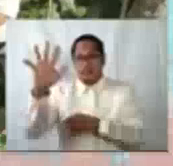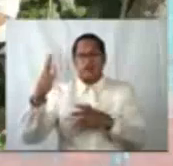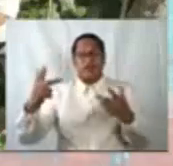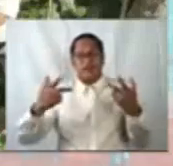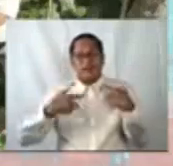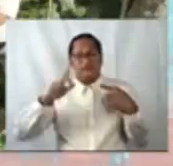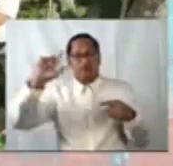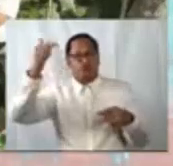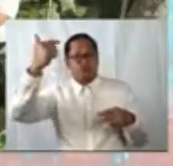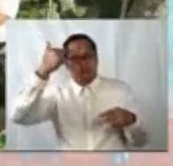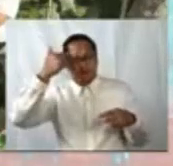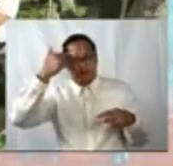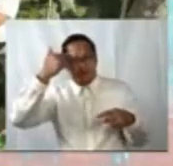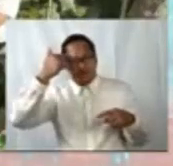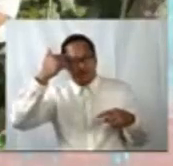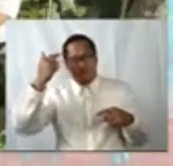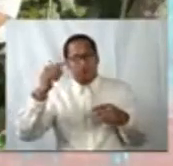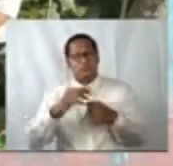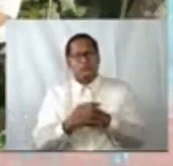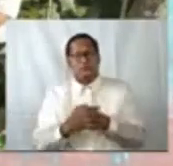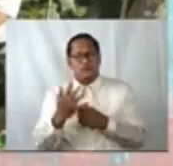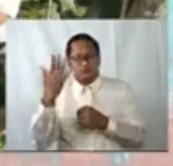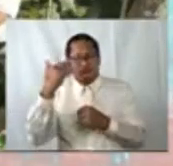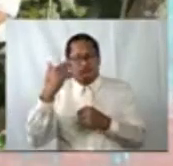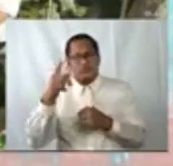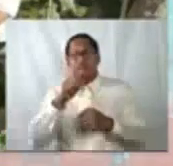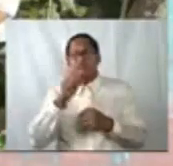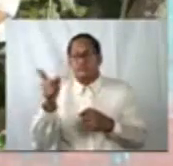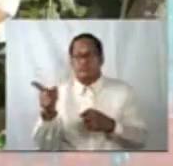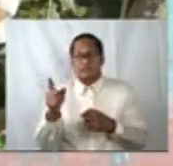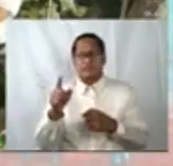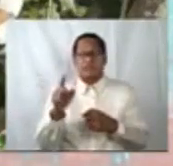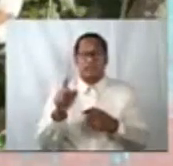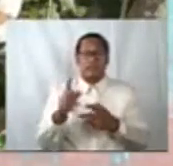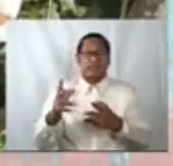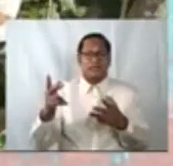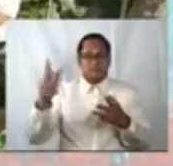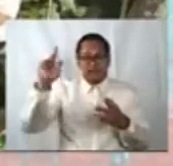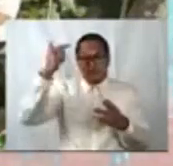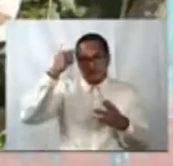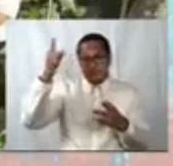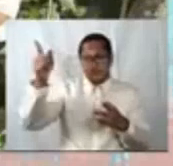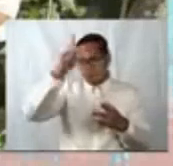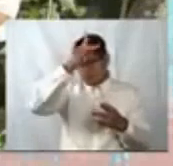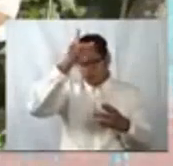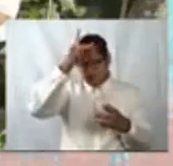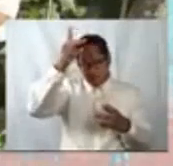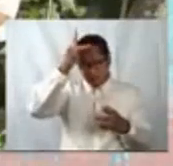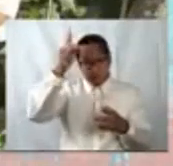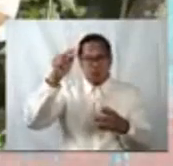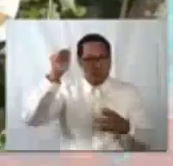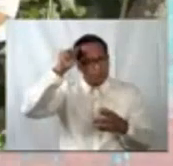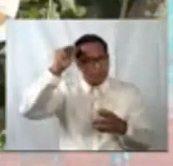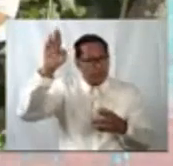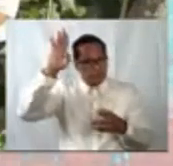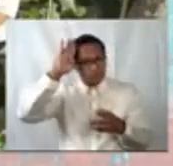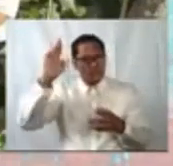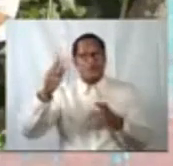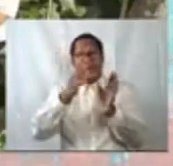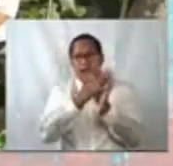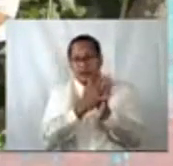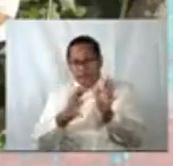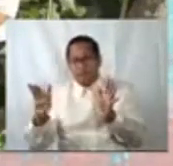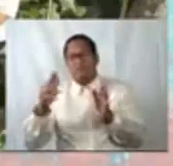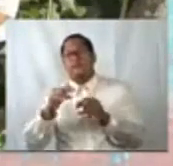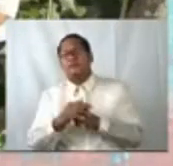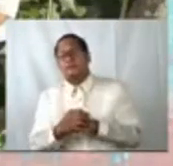government kaya ngayon Yusek, naniniwala tayong gobyerno yung katipunan ni Bonifacio after the try.